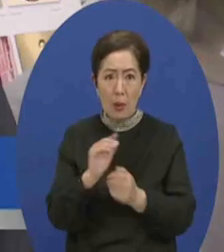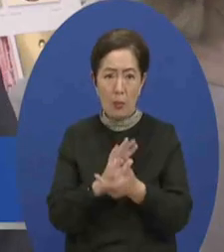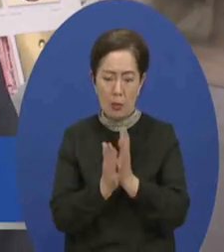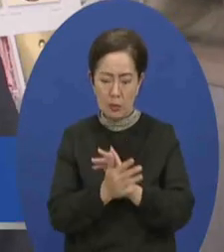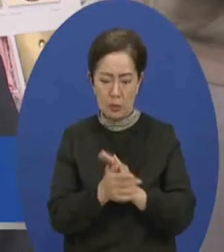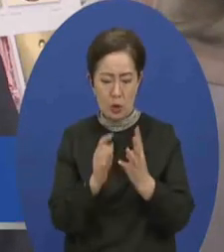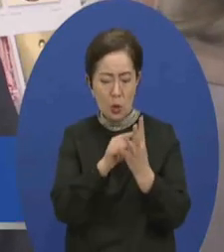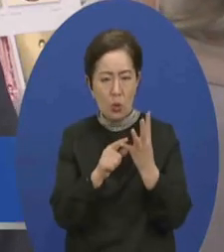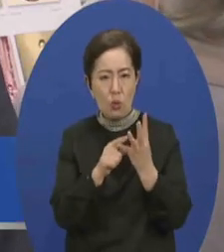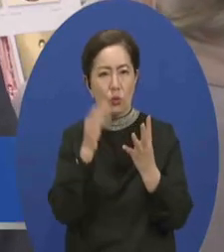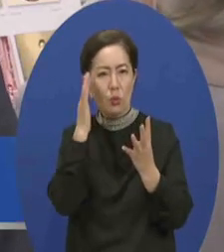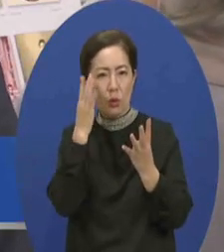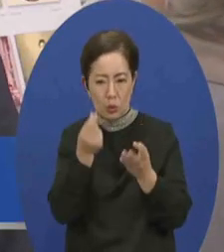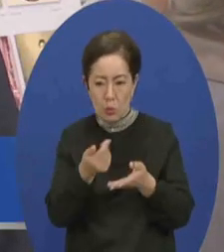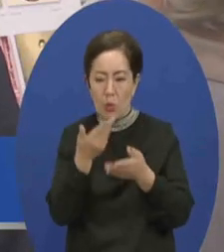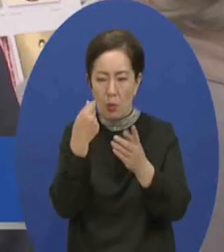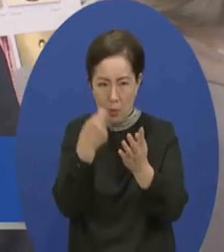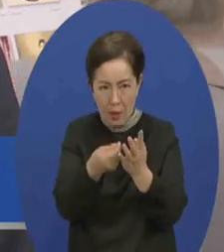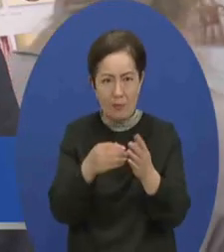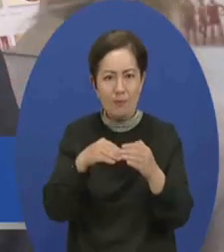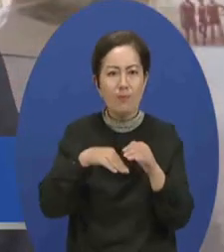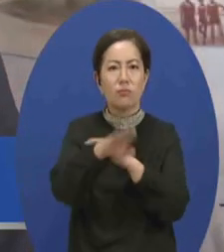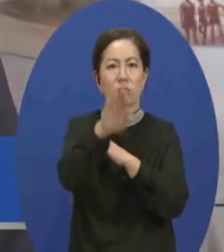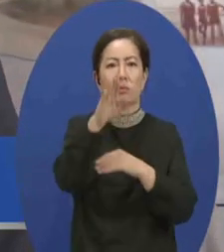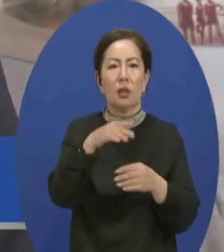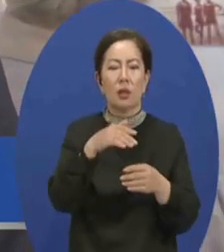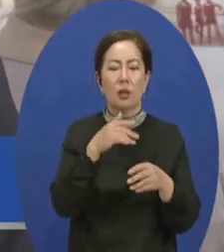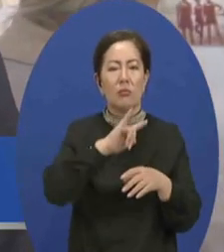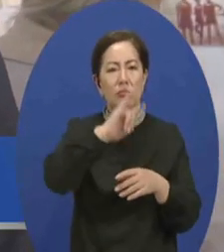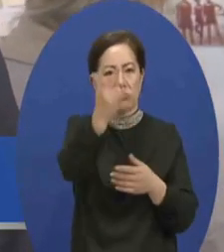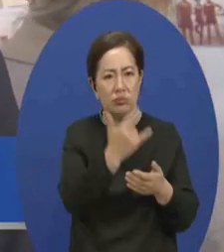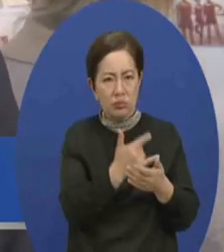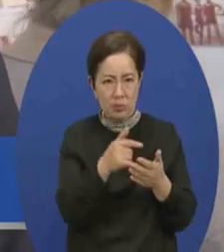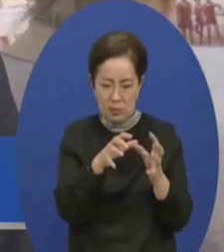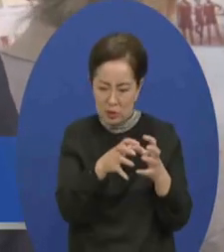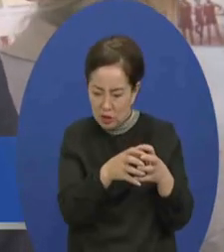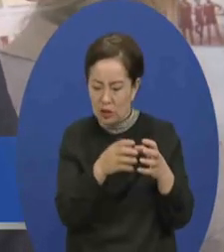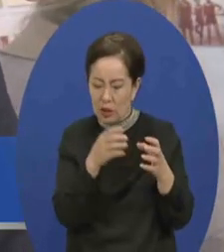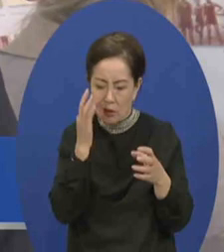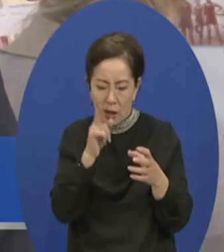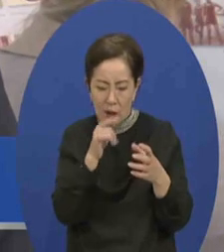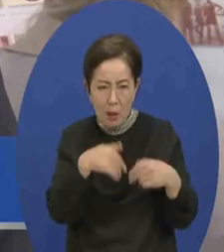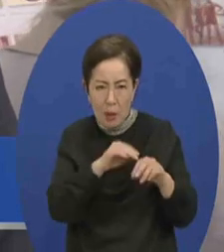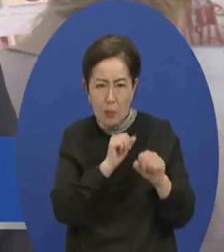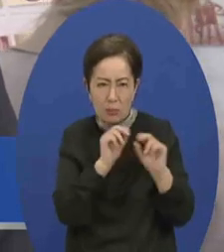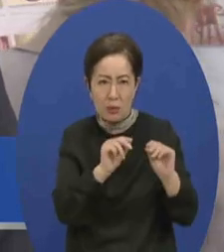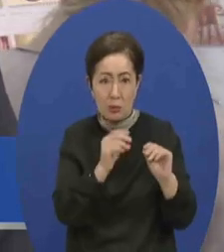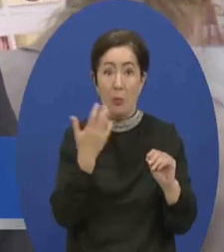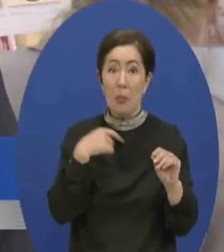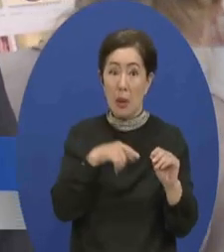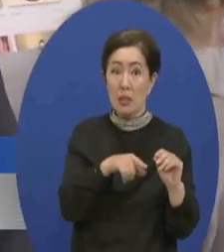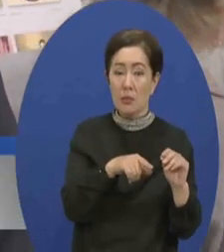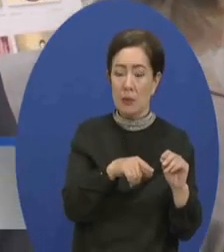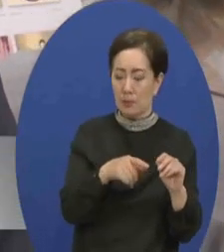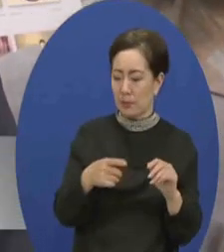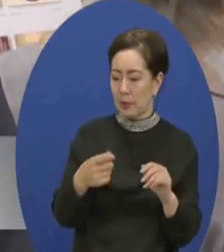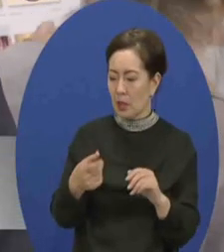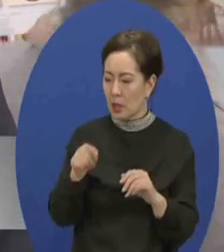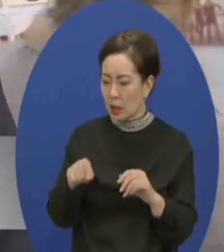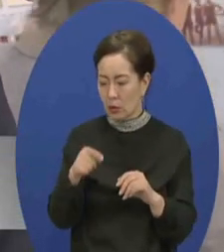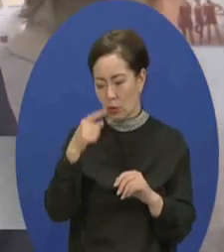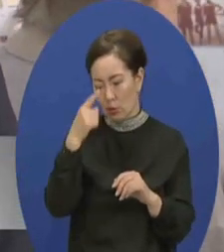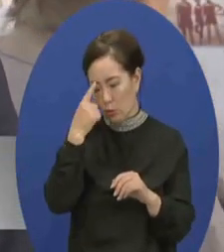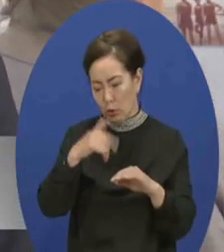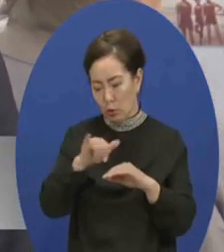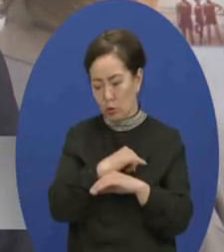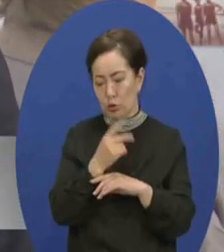тэр бодлогоор ингэж бэлдэж төсөв мөн гаргаж тусгайсан захиргаа байгуулж ингэж явсан. За тэгээд үүний үр дүнд бол эдгээр сурагч бол Монголын